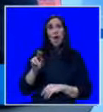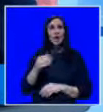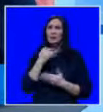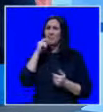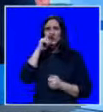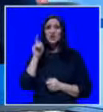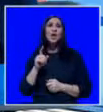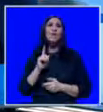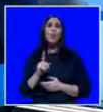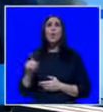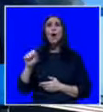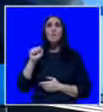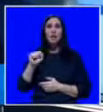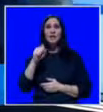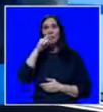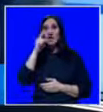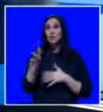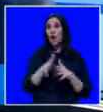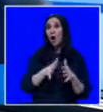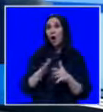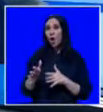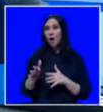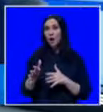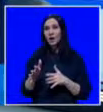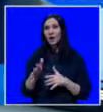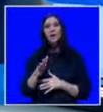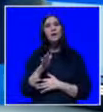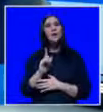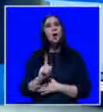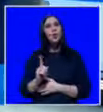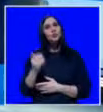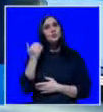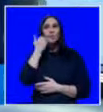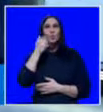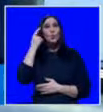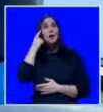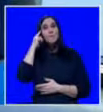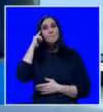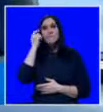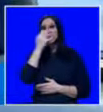партийната ориентация. Вярно е, важното е да са хора, които са с добри помисли.